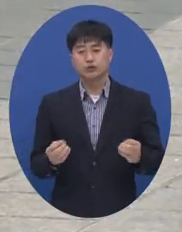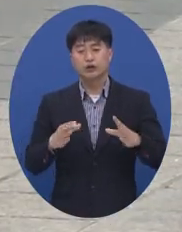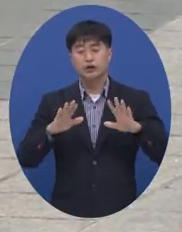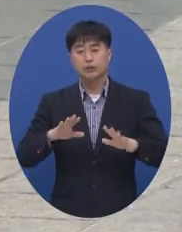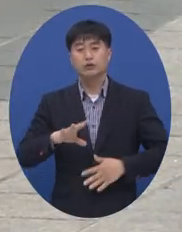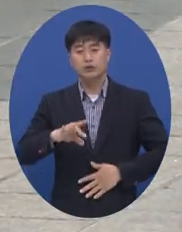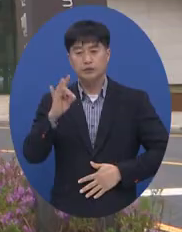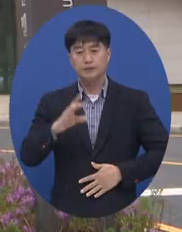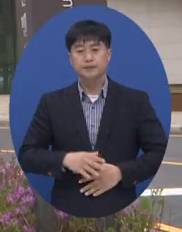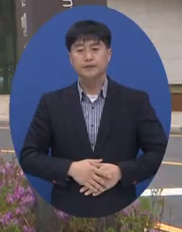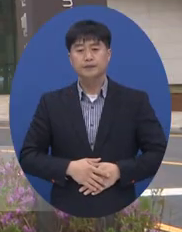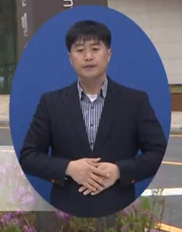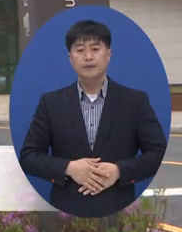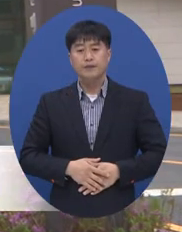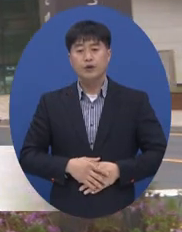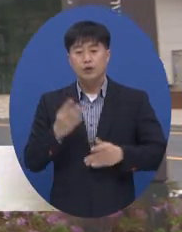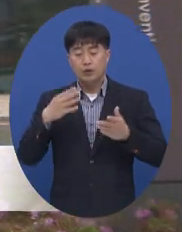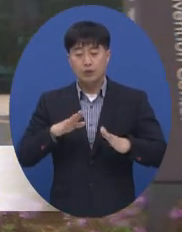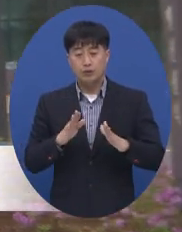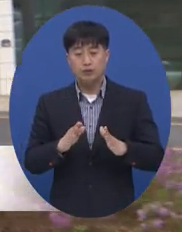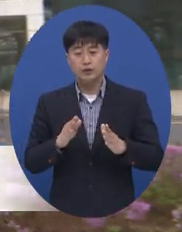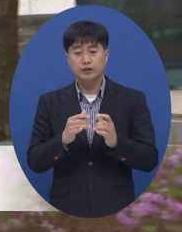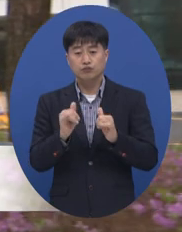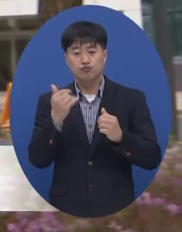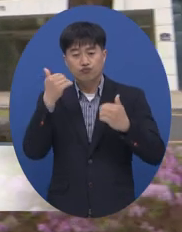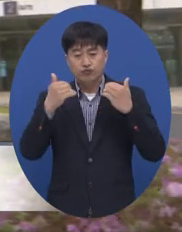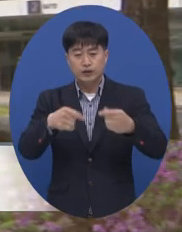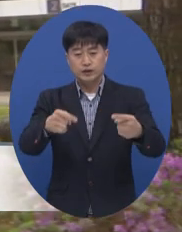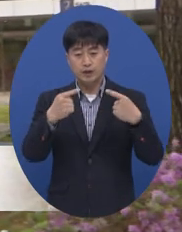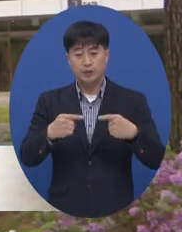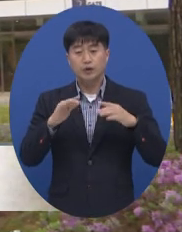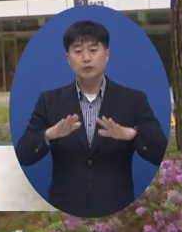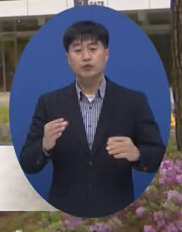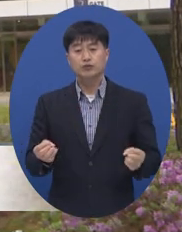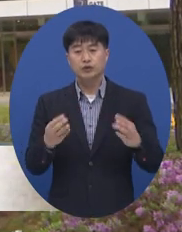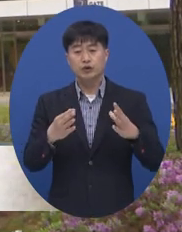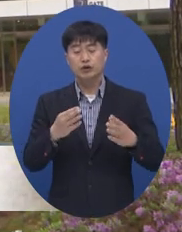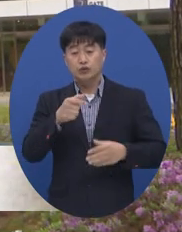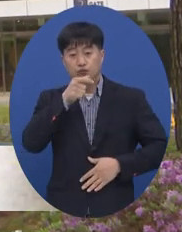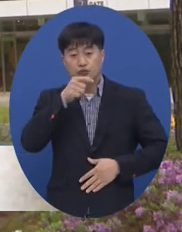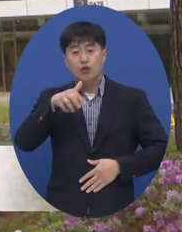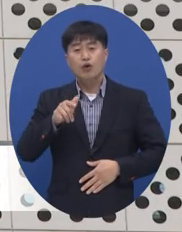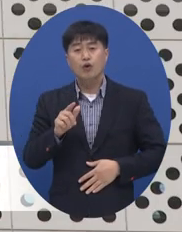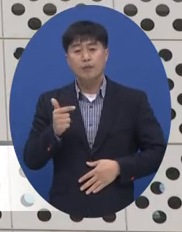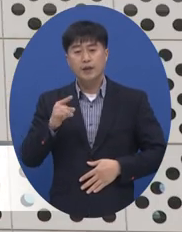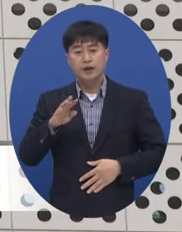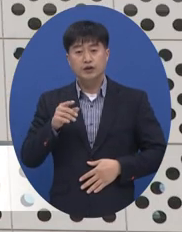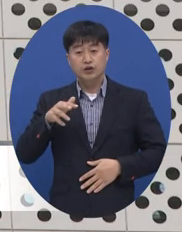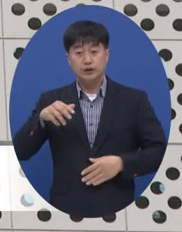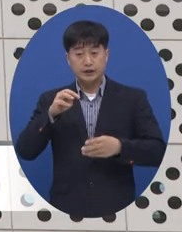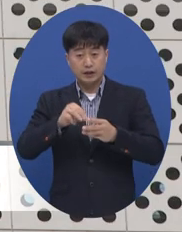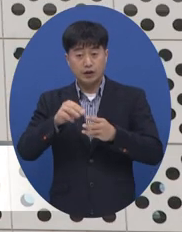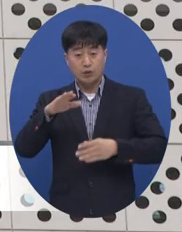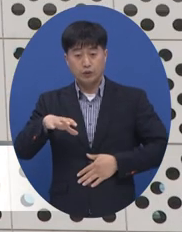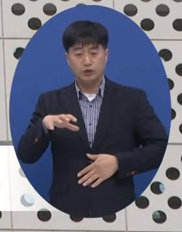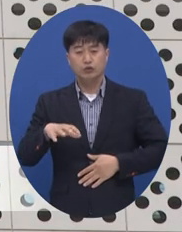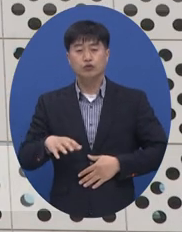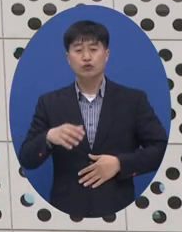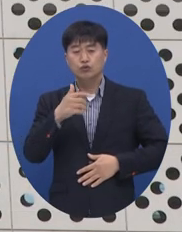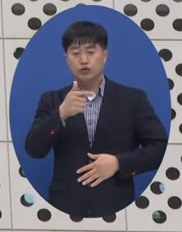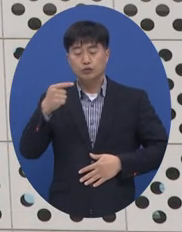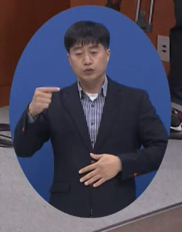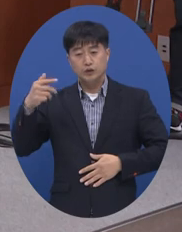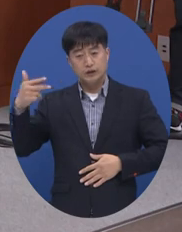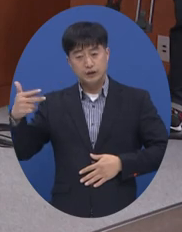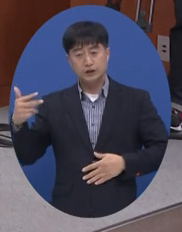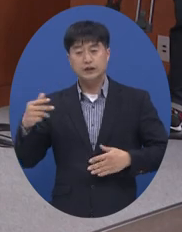이번이 처음. 도는 경기도민 누구나 참여할 수 있는 이번 축제를 수원 컨벤션센터에서 내달 6일부터 7일까지